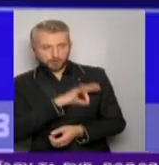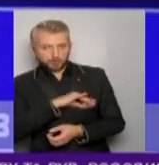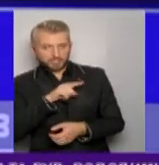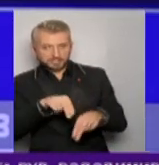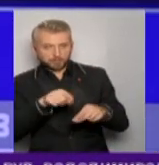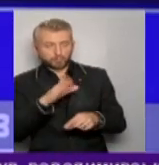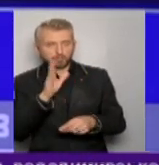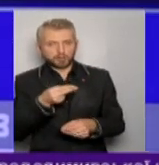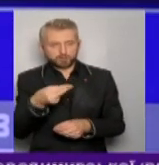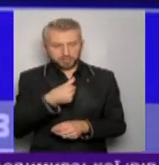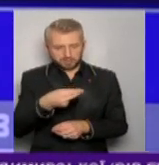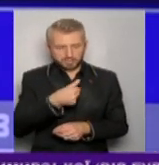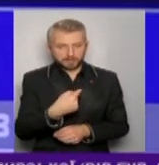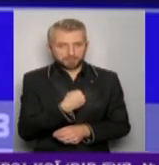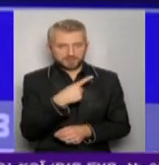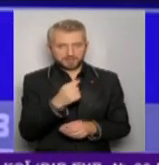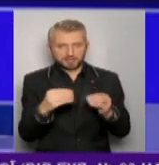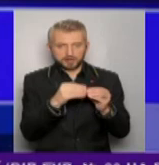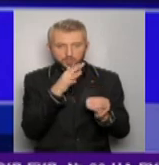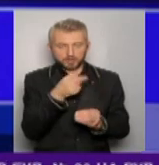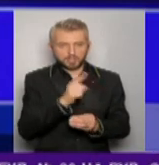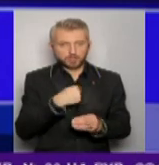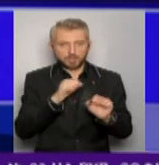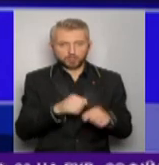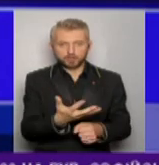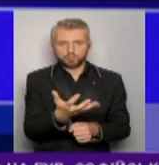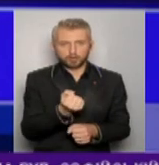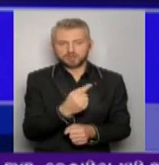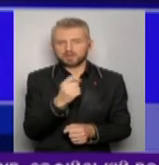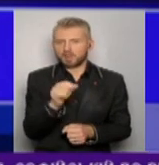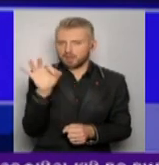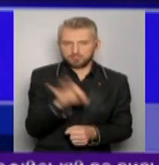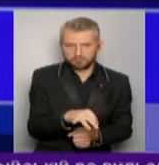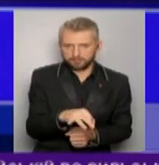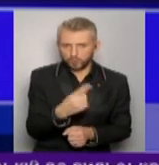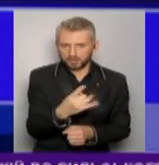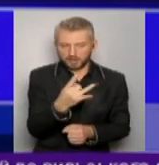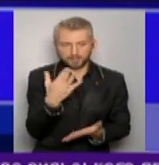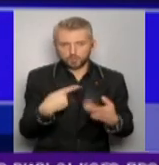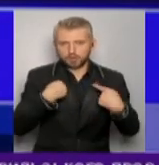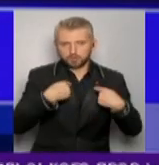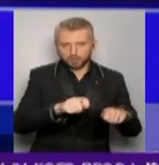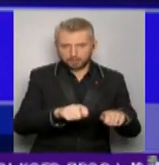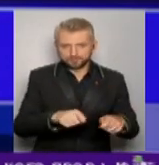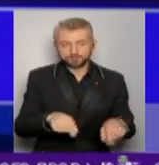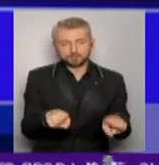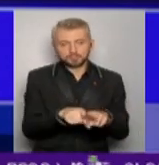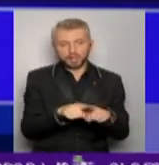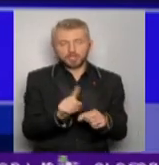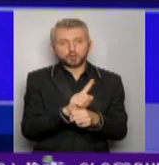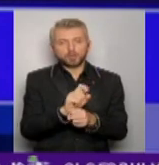і він буде платити мені за 10 років те, що я можу за один раз отримати, якщо я її продав. От такі приблизно зрозуміло норми